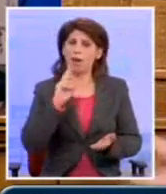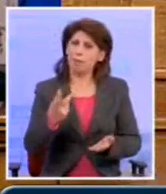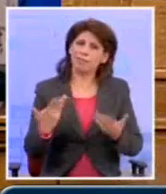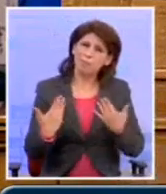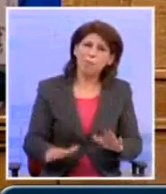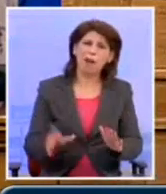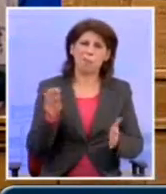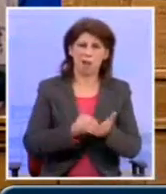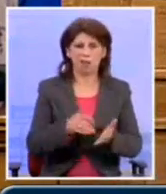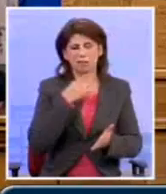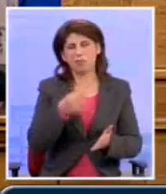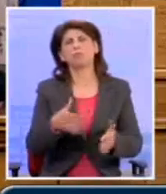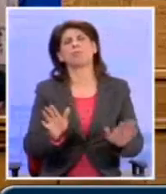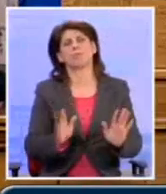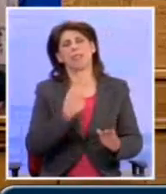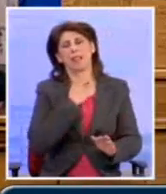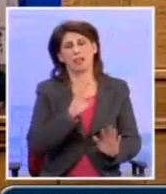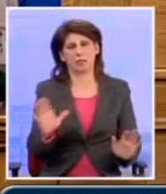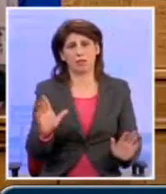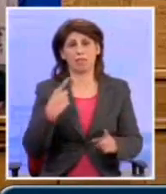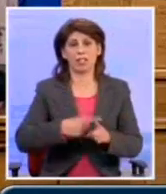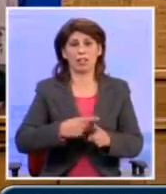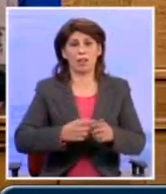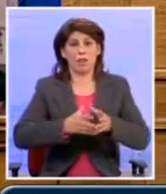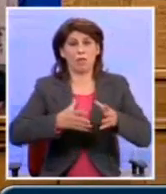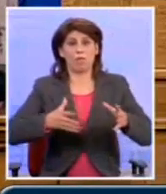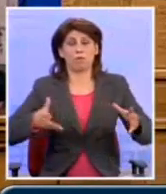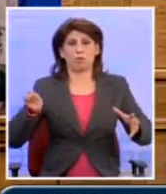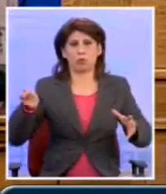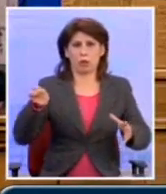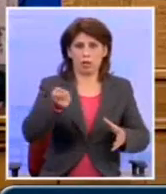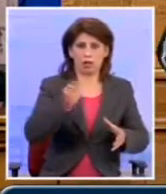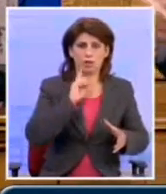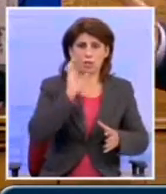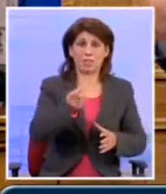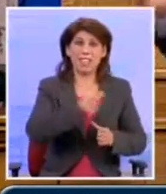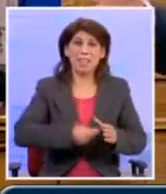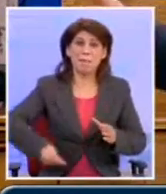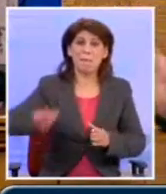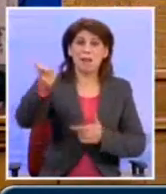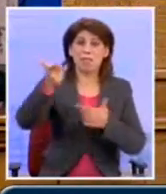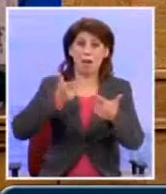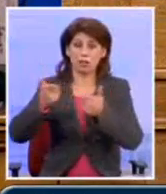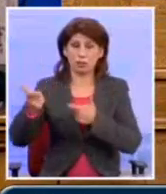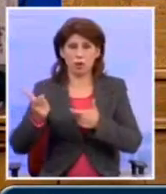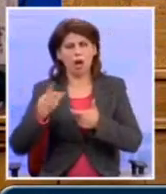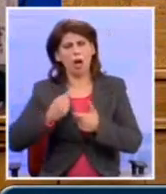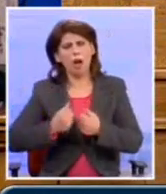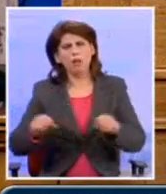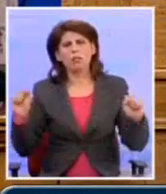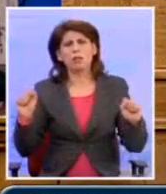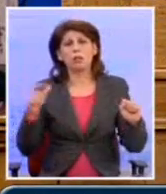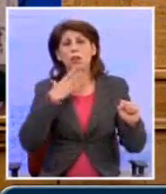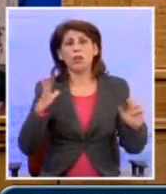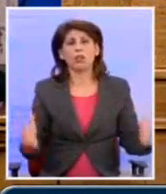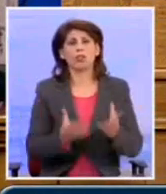και δεν θα τις επαναλάβω. Η χώρα μας φούσκωσε το χρέος. Πήγαμε σε υπερδανισμό πέρα από το πώς ξεκίνησα για να σωθούν